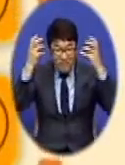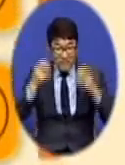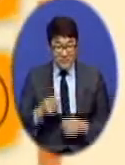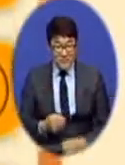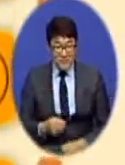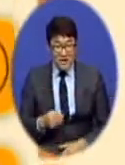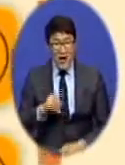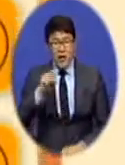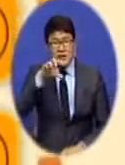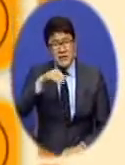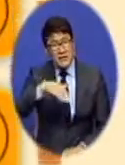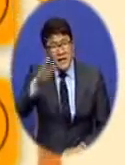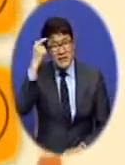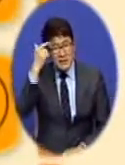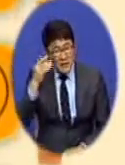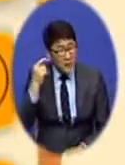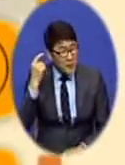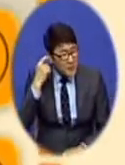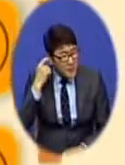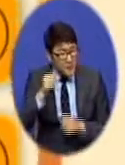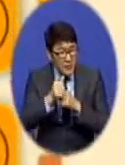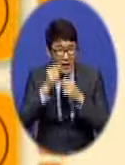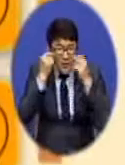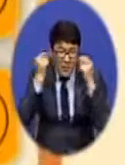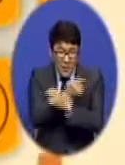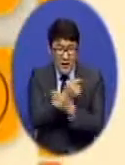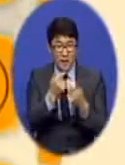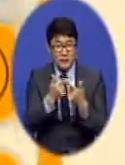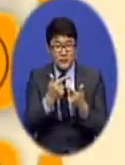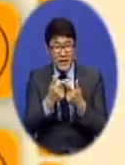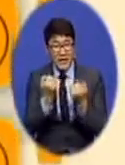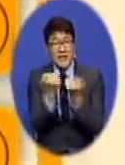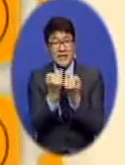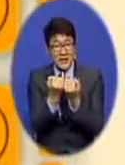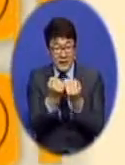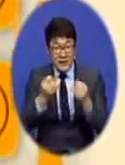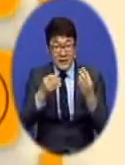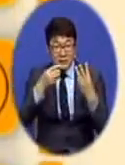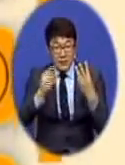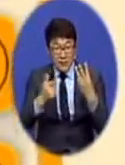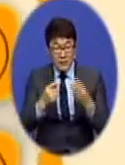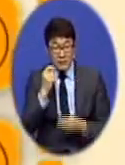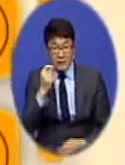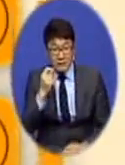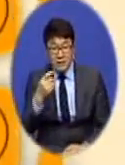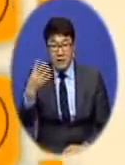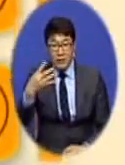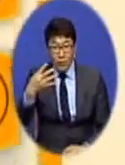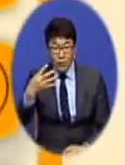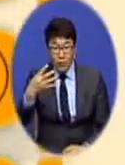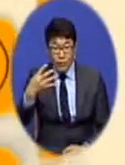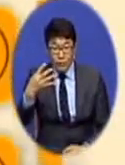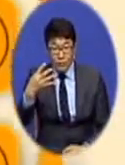네. 어디 가시나가 네, 그렇게 된 거죠. 부산 가시나가 된 거예요. 네. 아, 야, 3단, 그럴 수 있는 3단 또 있어. 3단. 그래서 택시 요금이 예, 예. 4천 나온 거예요.